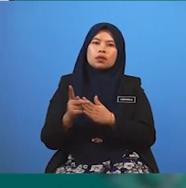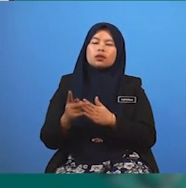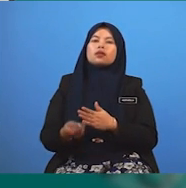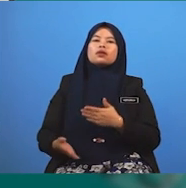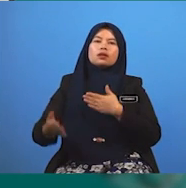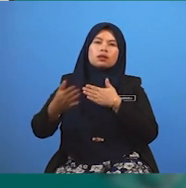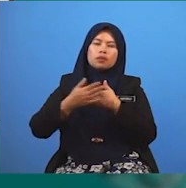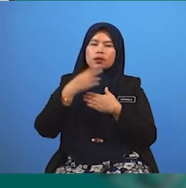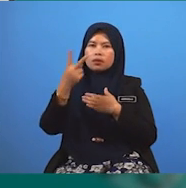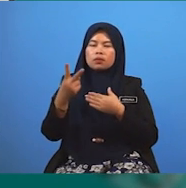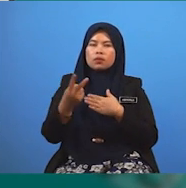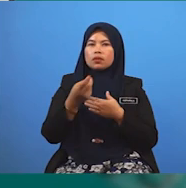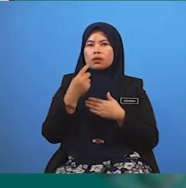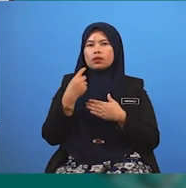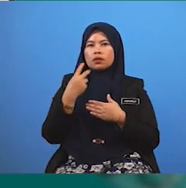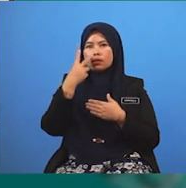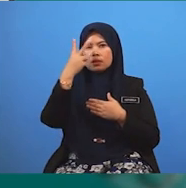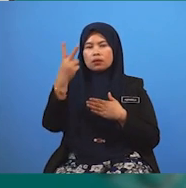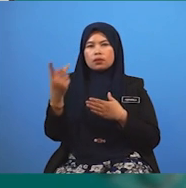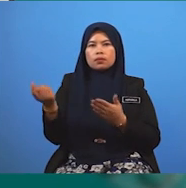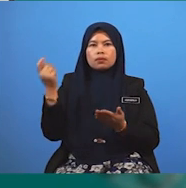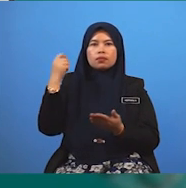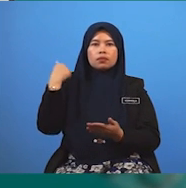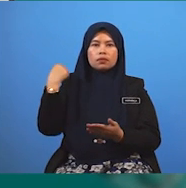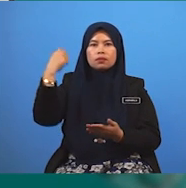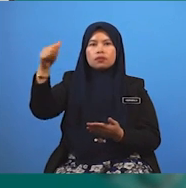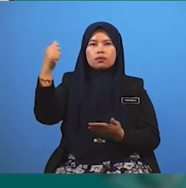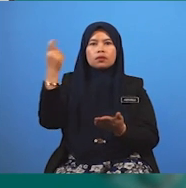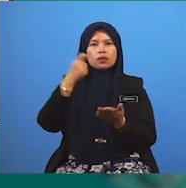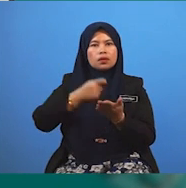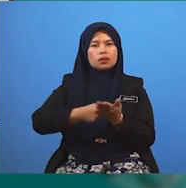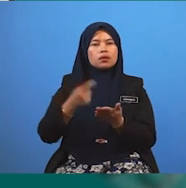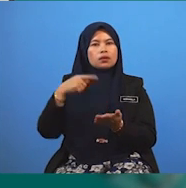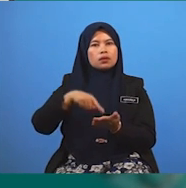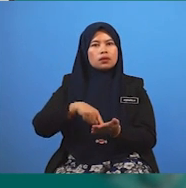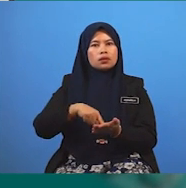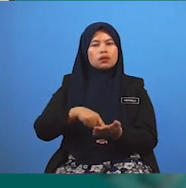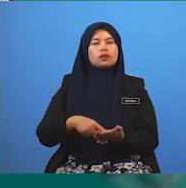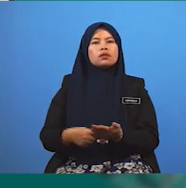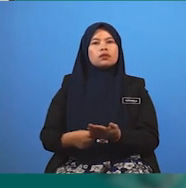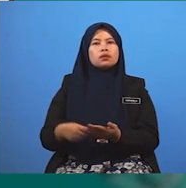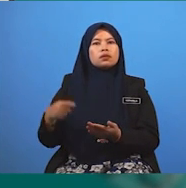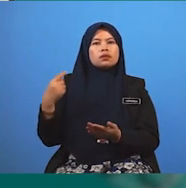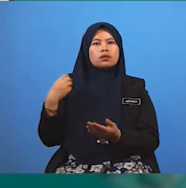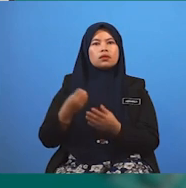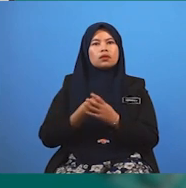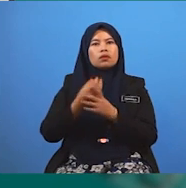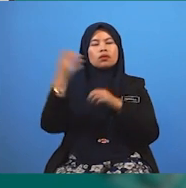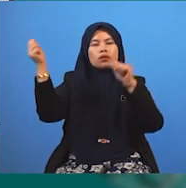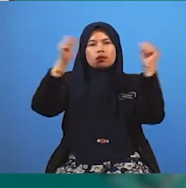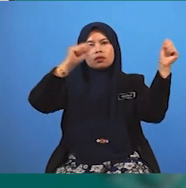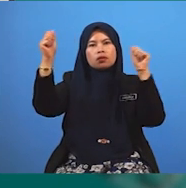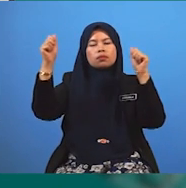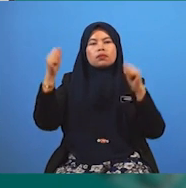Kemudian baginda menyebutnya, keluarnya asap, turunnya dajjal, dabatul ard,